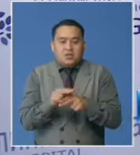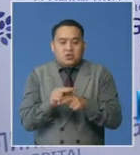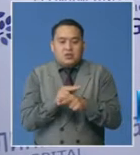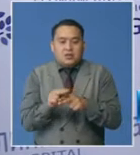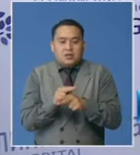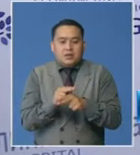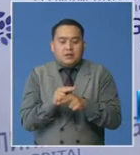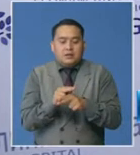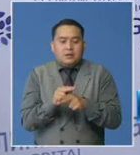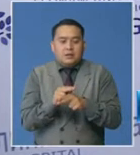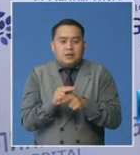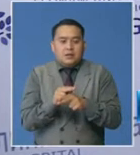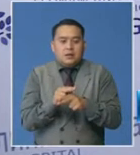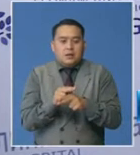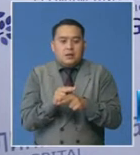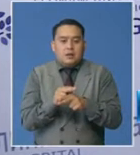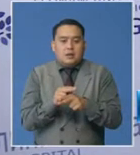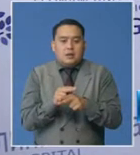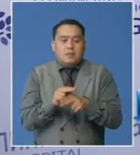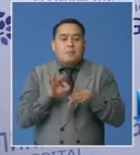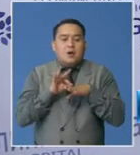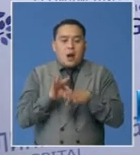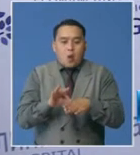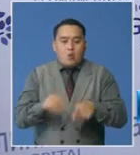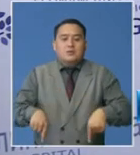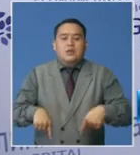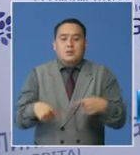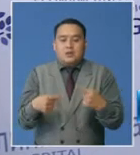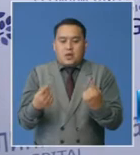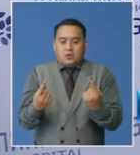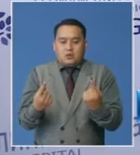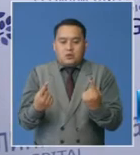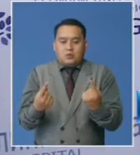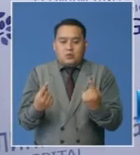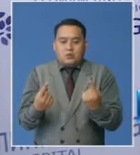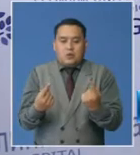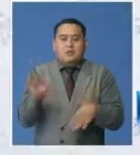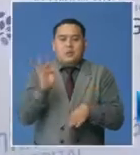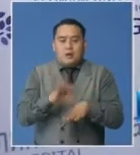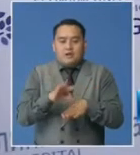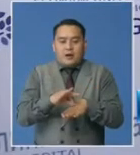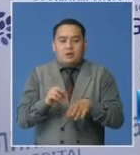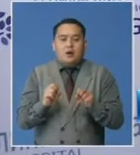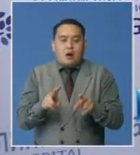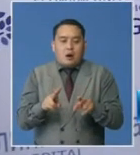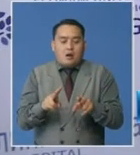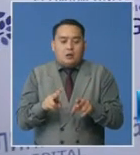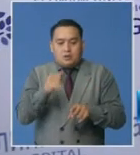и диагностику, проходят реабилитацию по таким заболеваниям, как